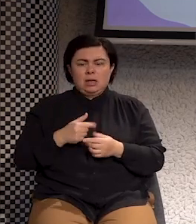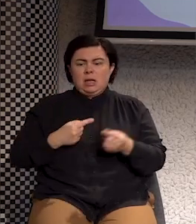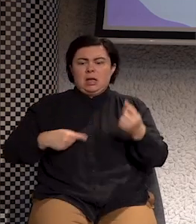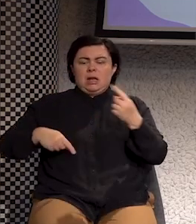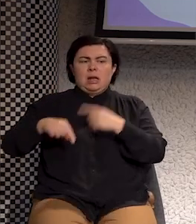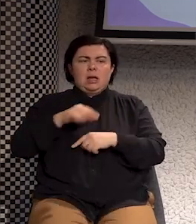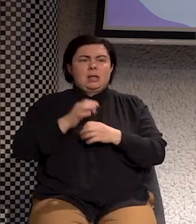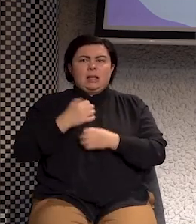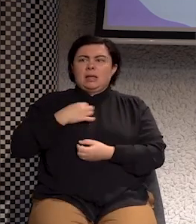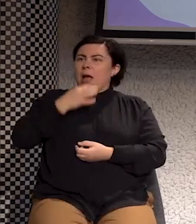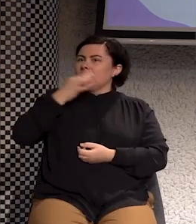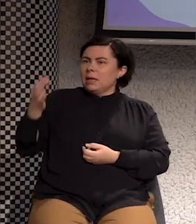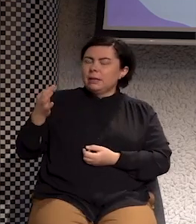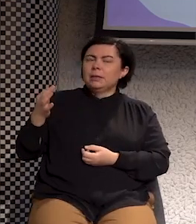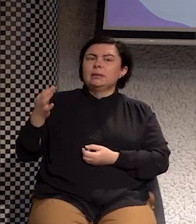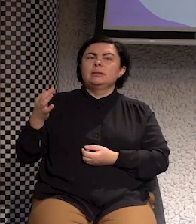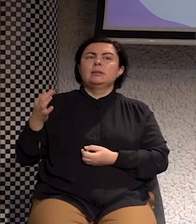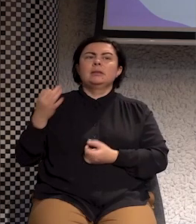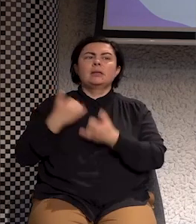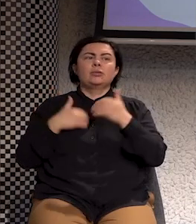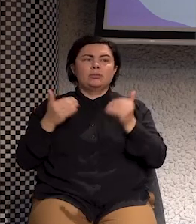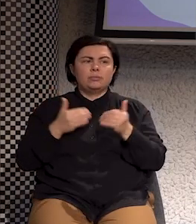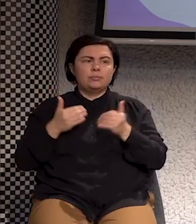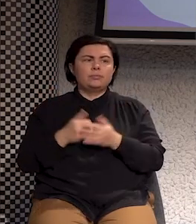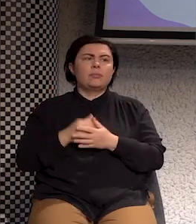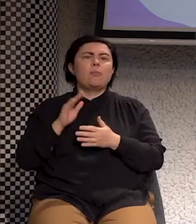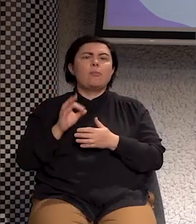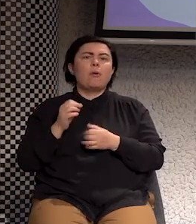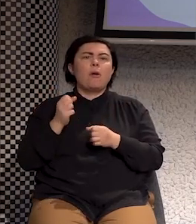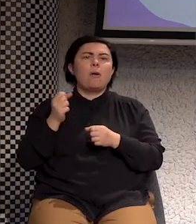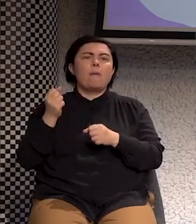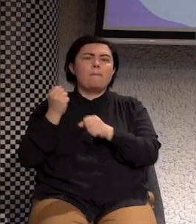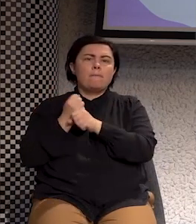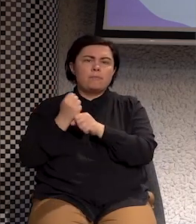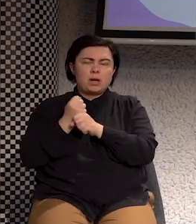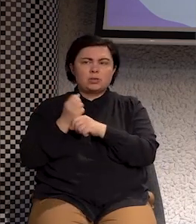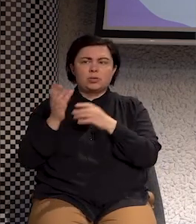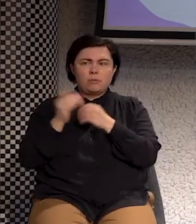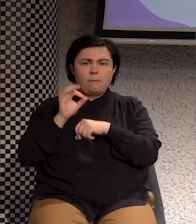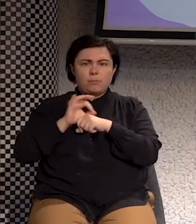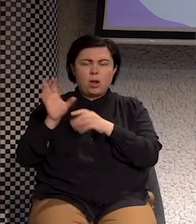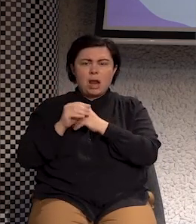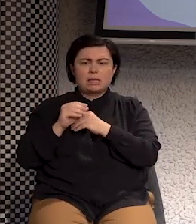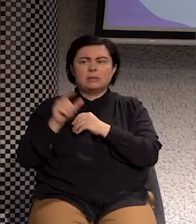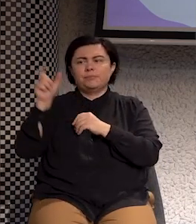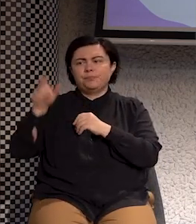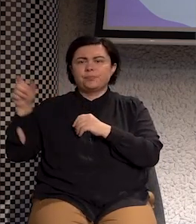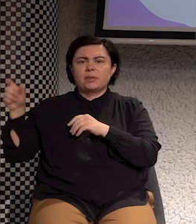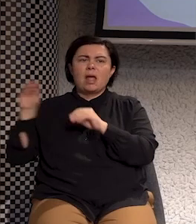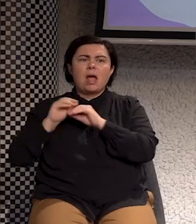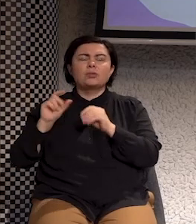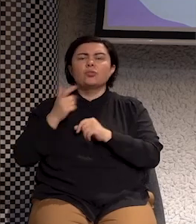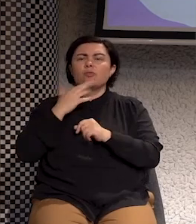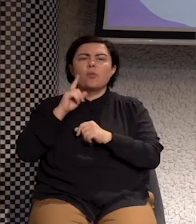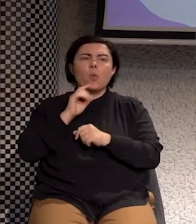zadam pytanie, jeśli mogę. No bo pracowałeś w tym projekcie z edukatorami, czyli to jest trochę o tym, o czym mówią chłopcy,